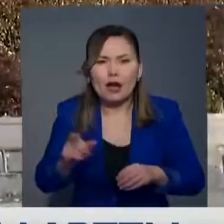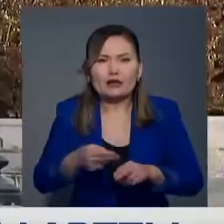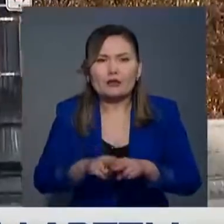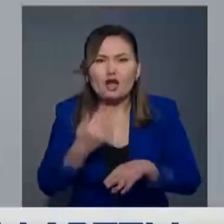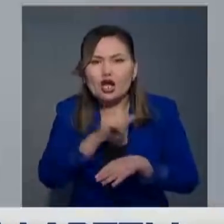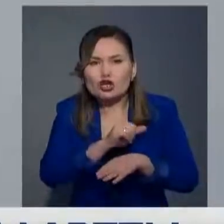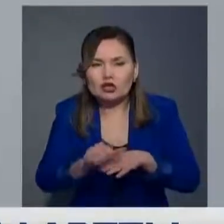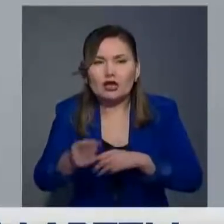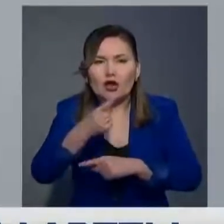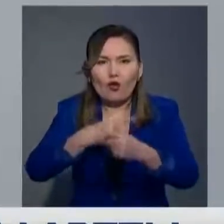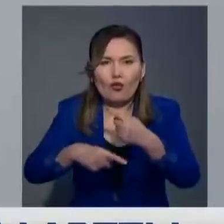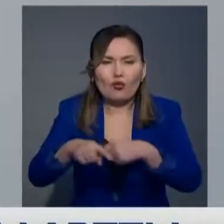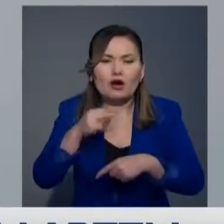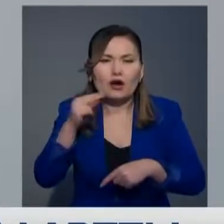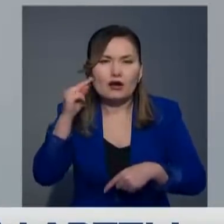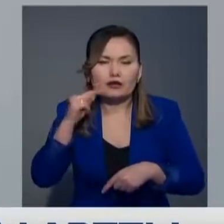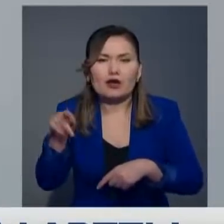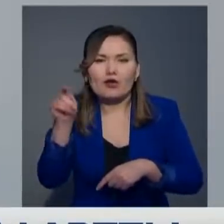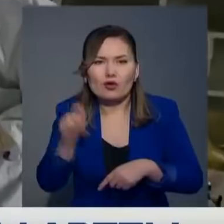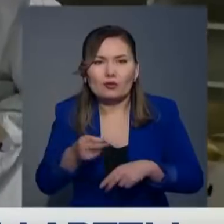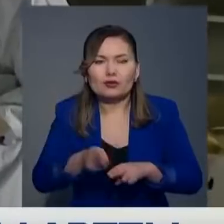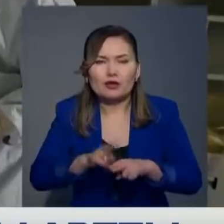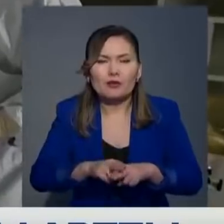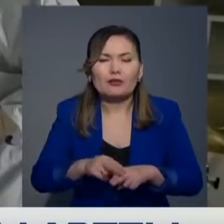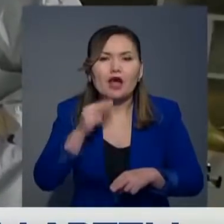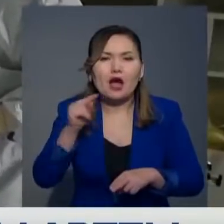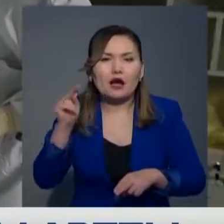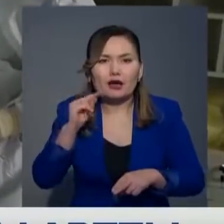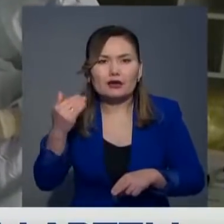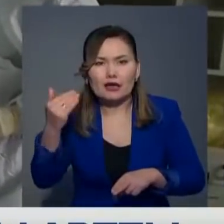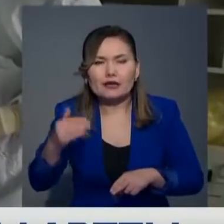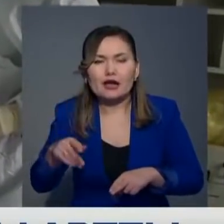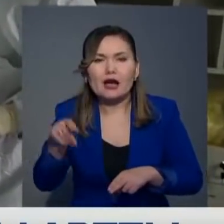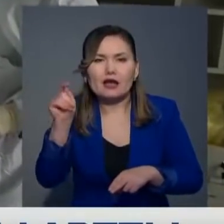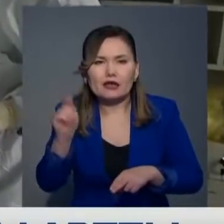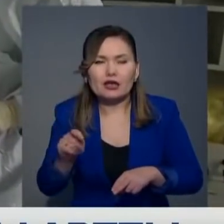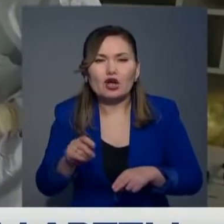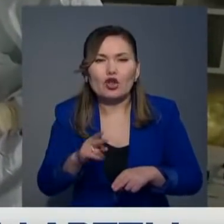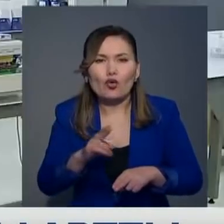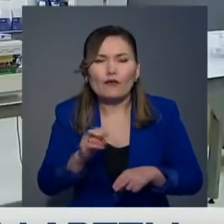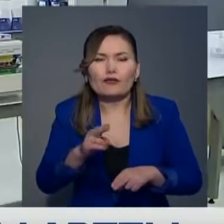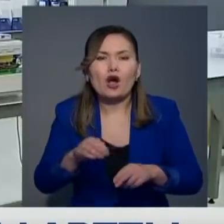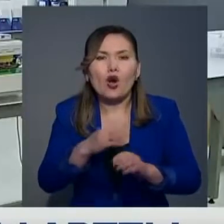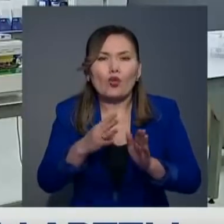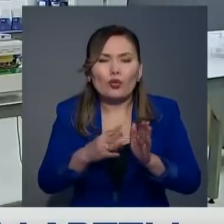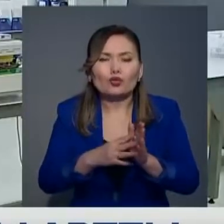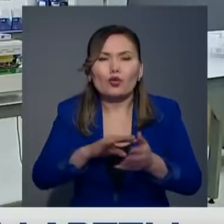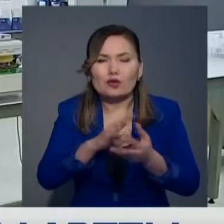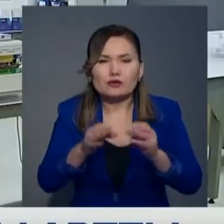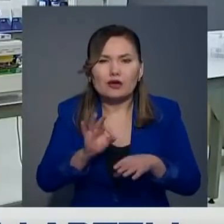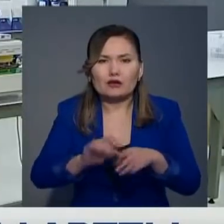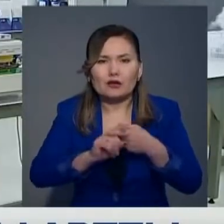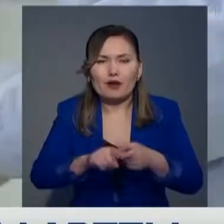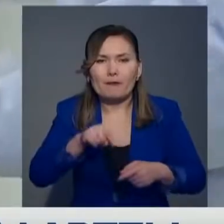дейін шетелден оралғаны белгілі. Осылайша Қытайдың құрлықтық бөлігінен тыс жерде COVID-19 вирусын жұқтырғандар саны